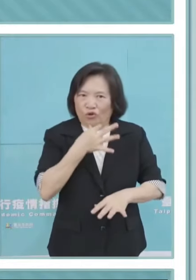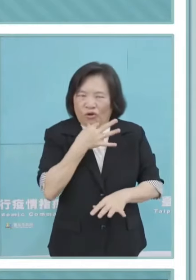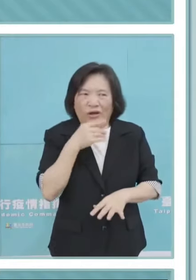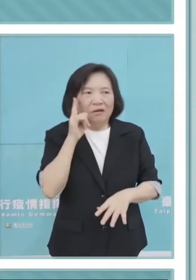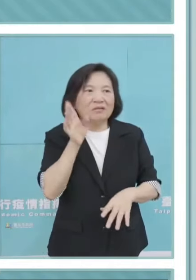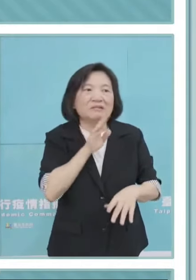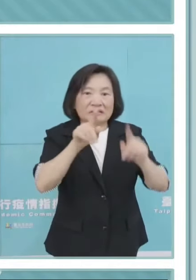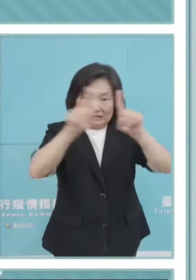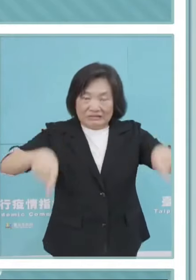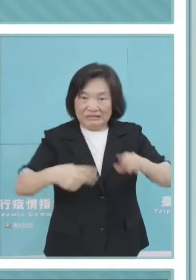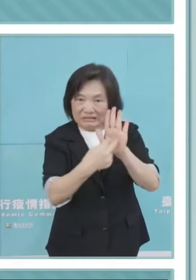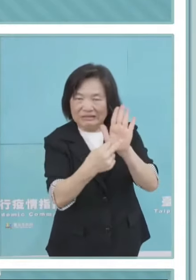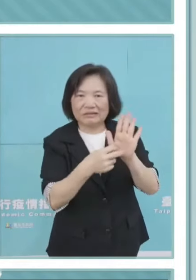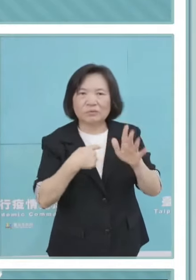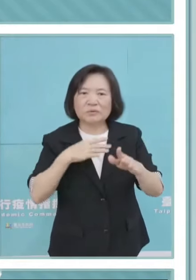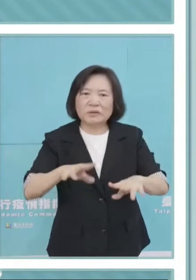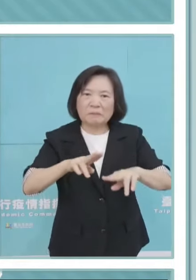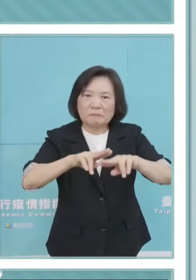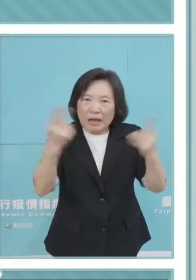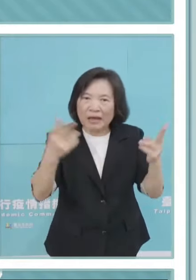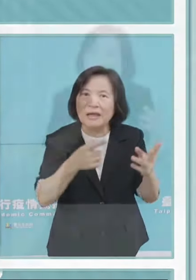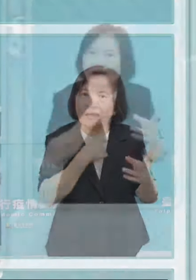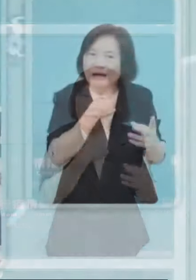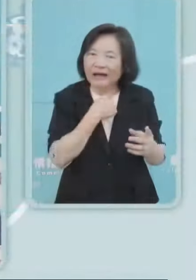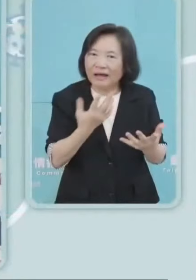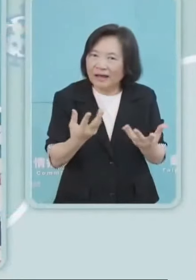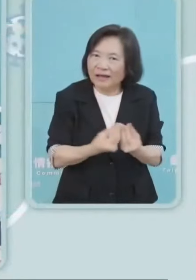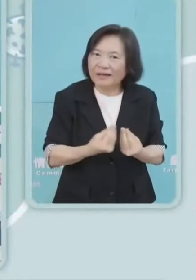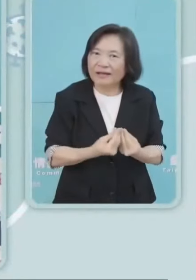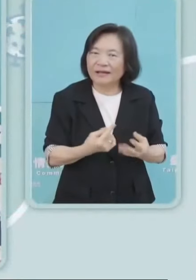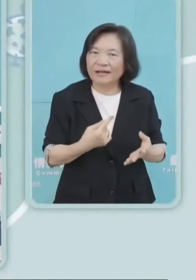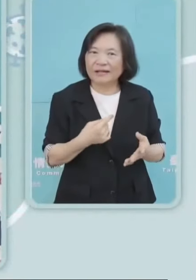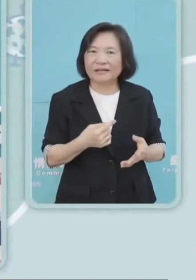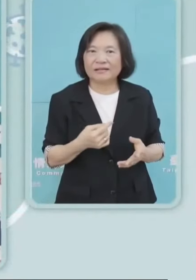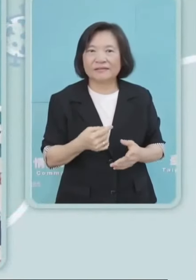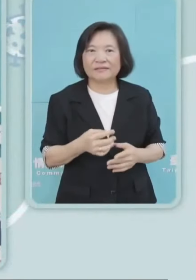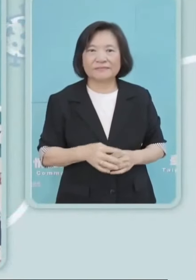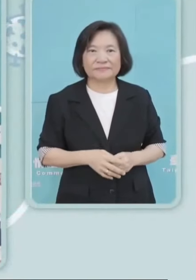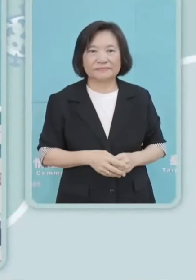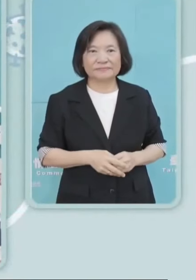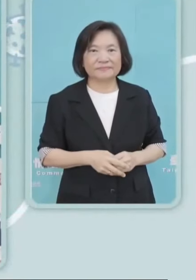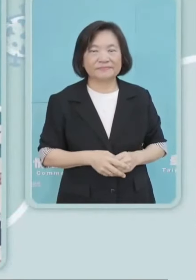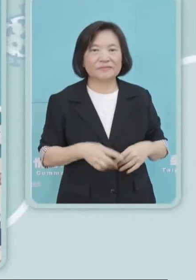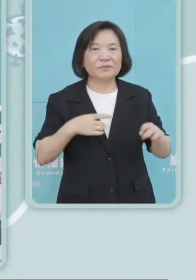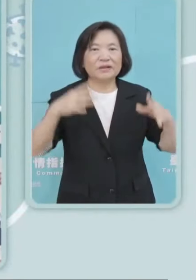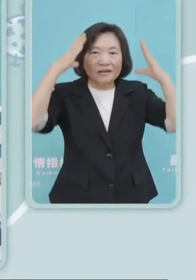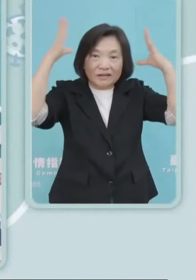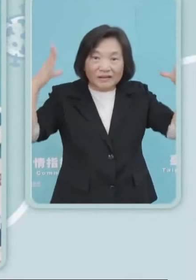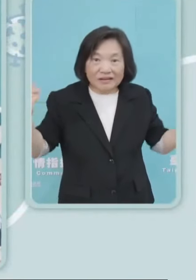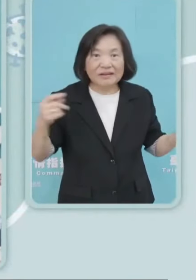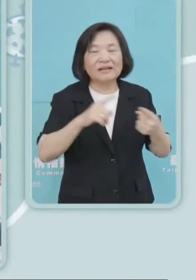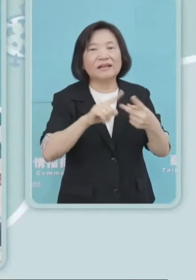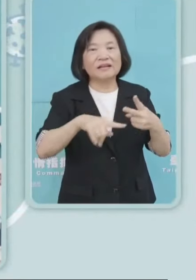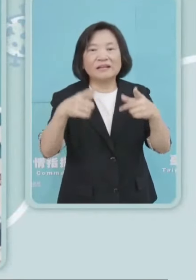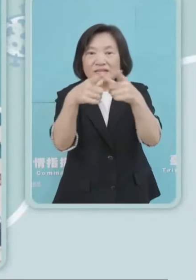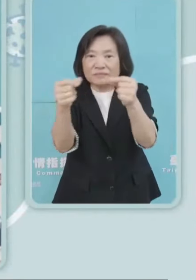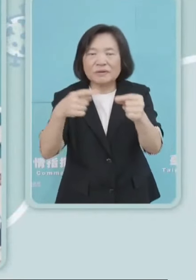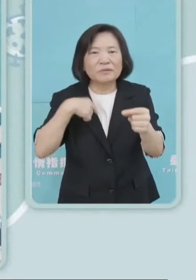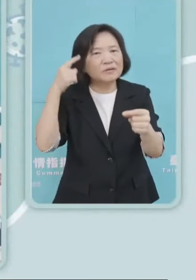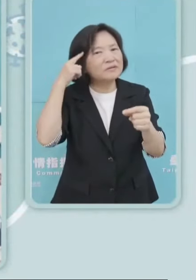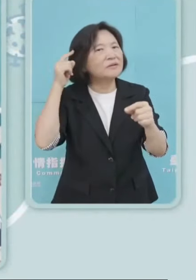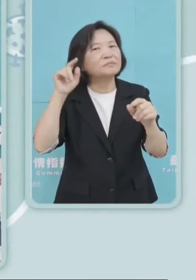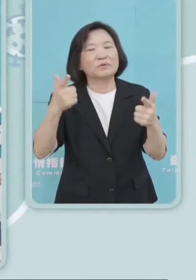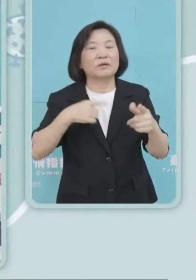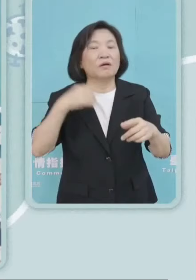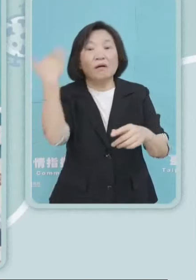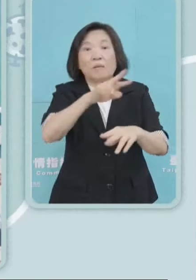道？我们现在开始在解封的，虽然我们不像哦荷兰或者是日本哦，采取